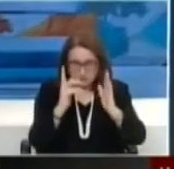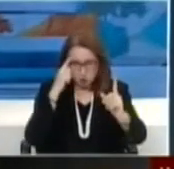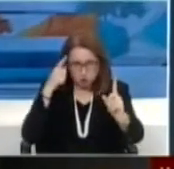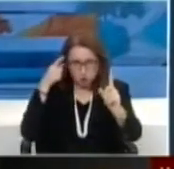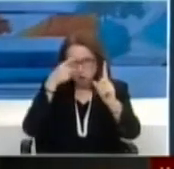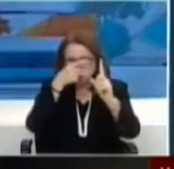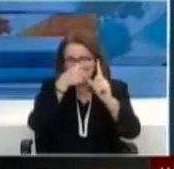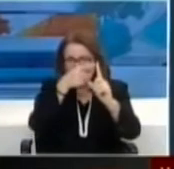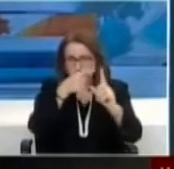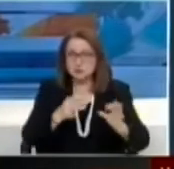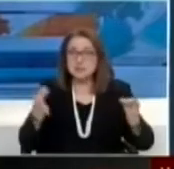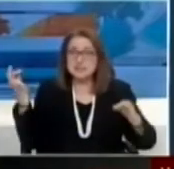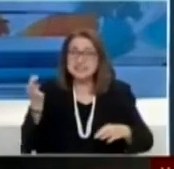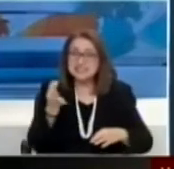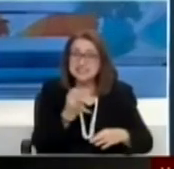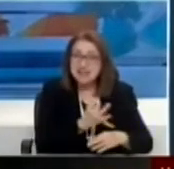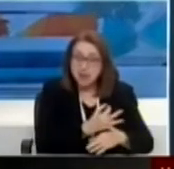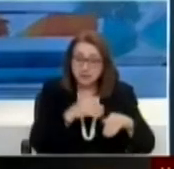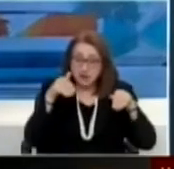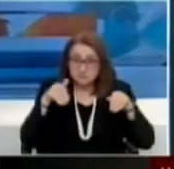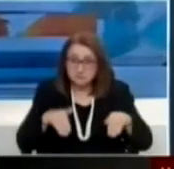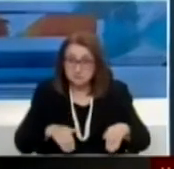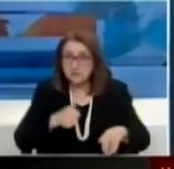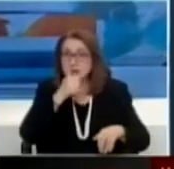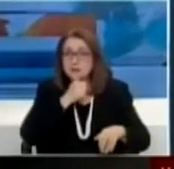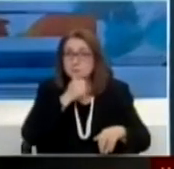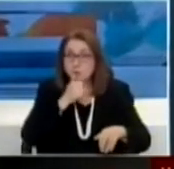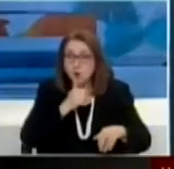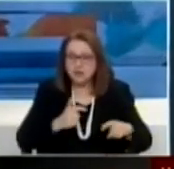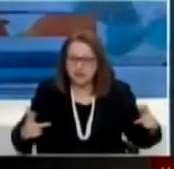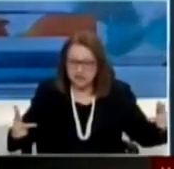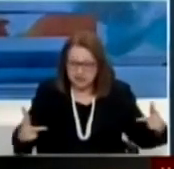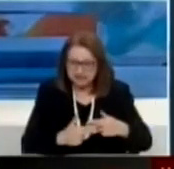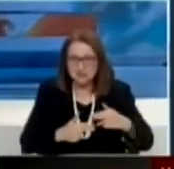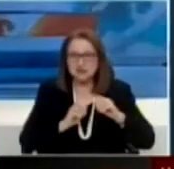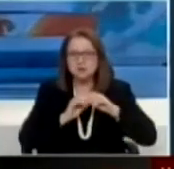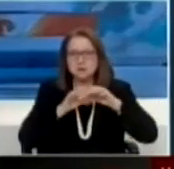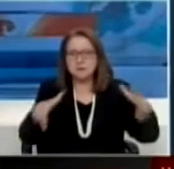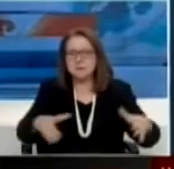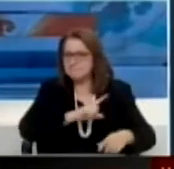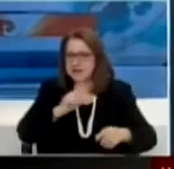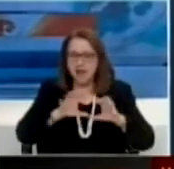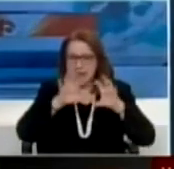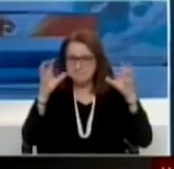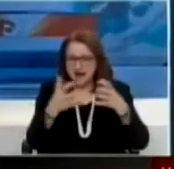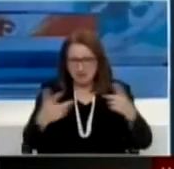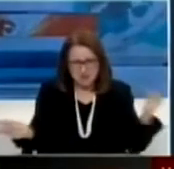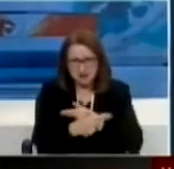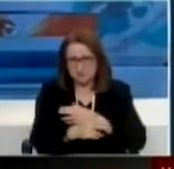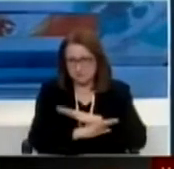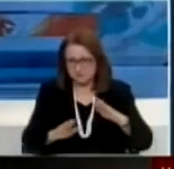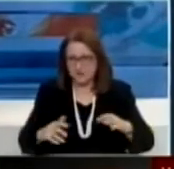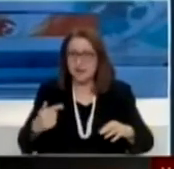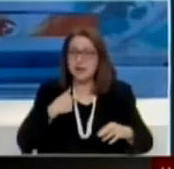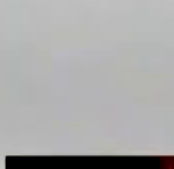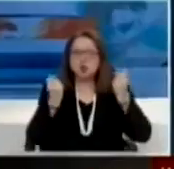να σπάσουμε την αλυσίδα της πανδημίας, να σταματήσουμε την εξάπλωση της νόσου. Ο κρατικός μηχανισμός αναλαμβάνει κάθε απαραίτητη πρωτοβουλία προς